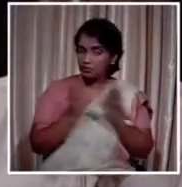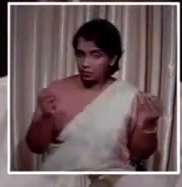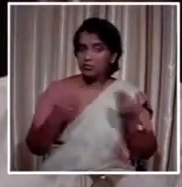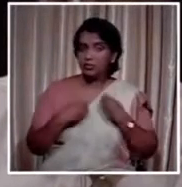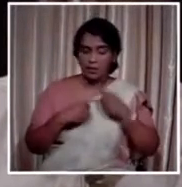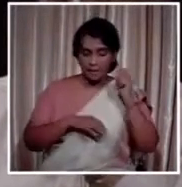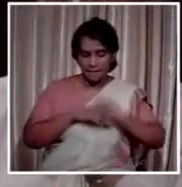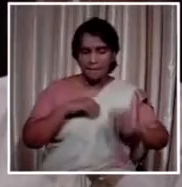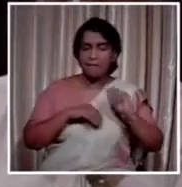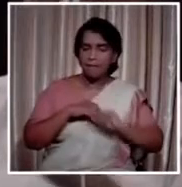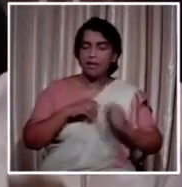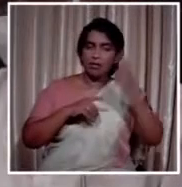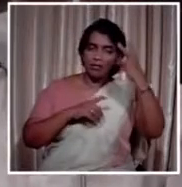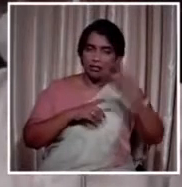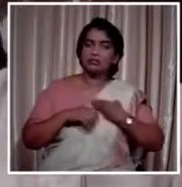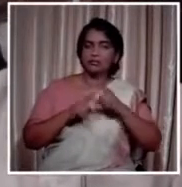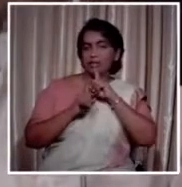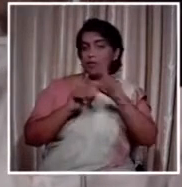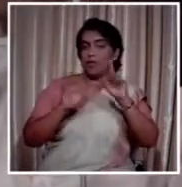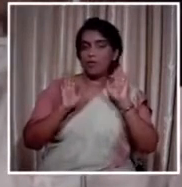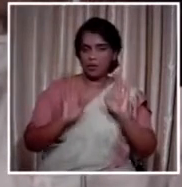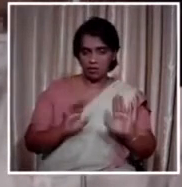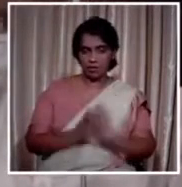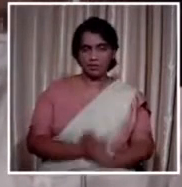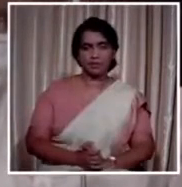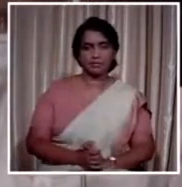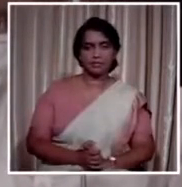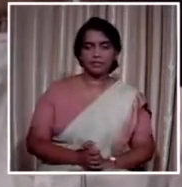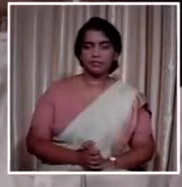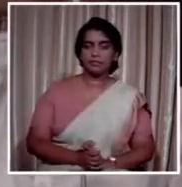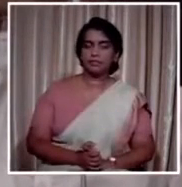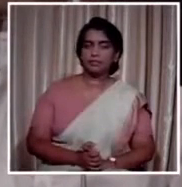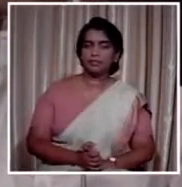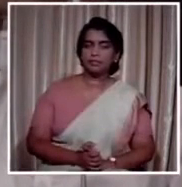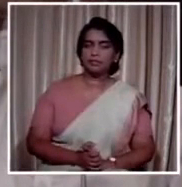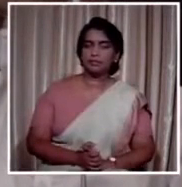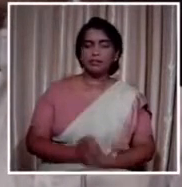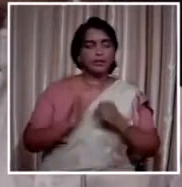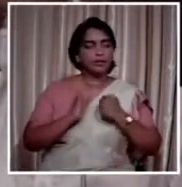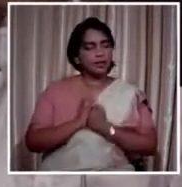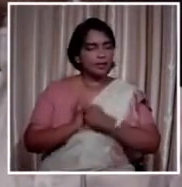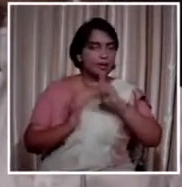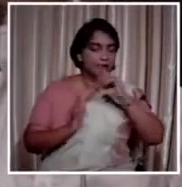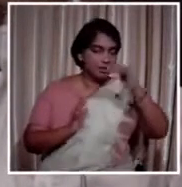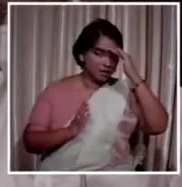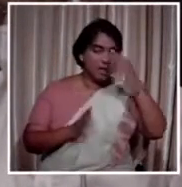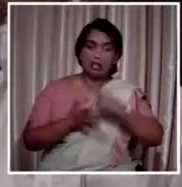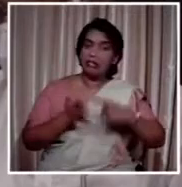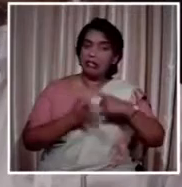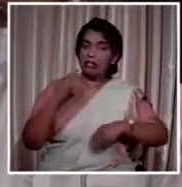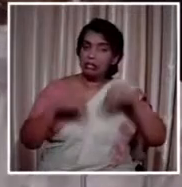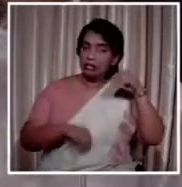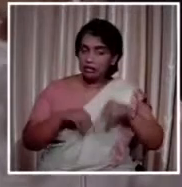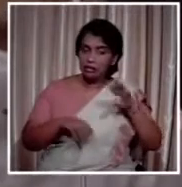வருமாறு அழைப்பு விடுத்திருந்தேன். அவர்களின் பெறுமதியான யோசனைகள் எடுத்து தேவையான தலையீடுகளை செய்ய முன்வந்தோம் என்பதை நினைவுபடுத்த